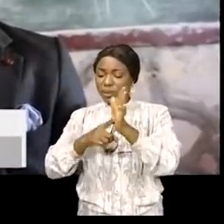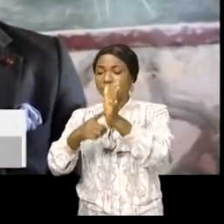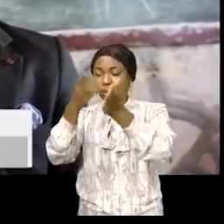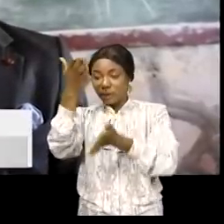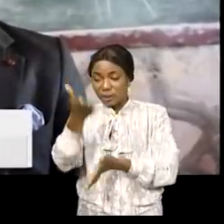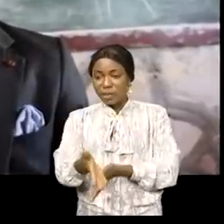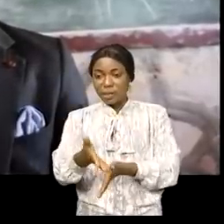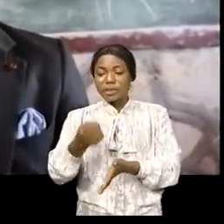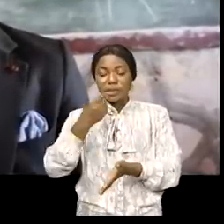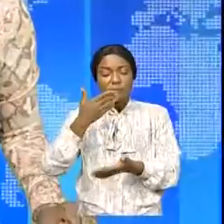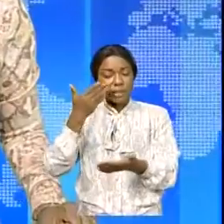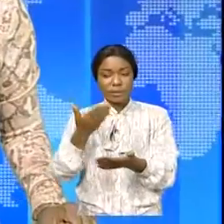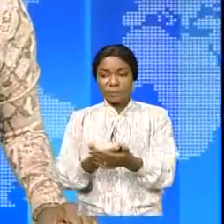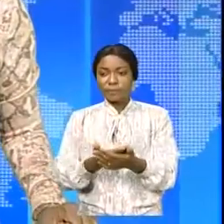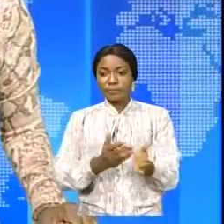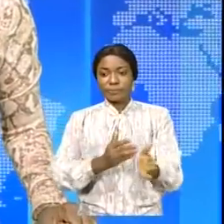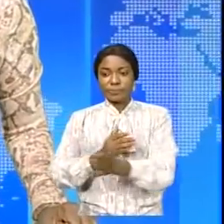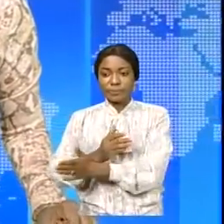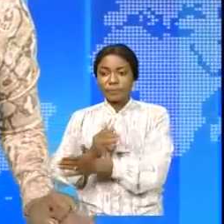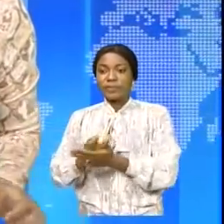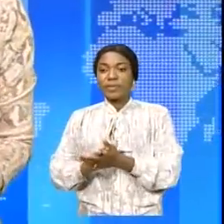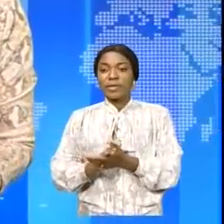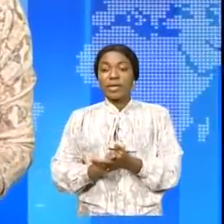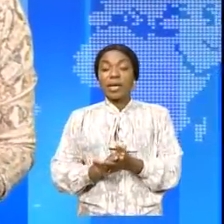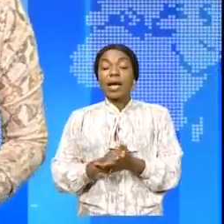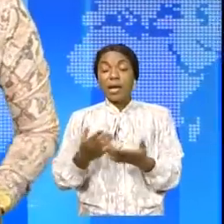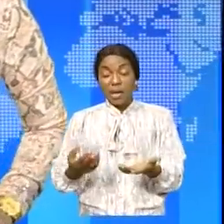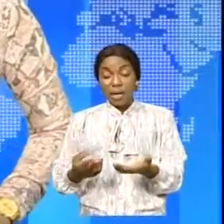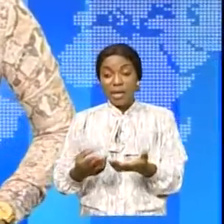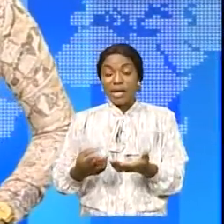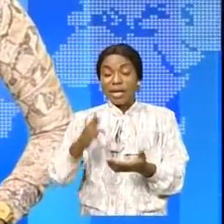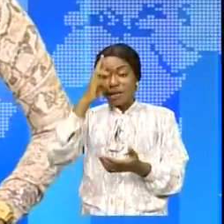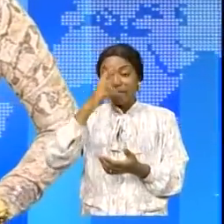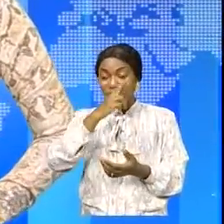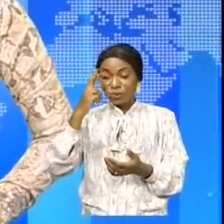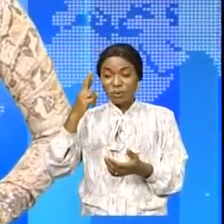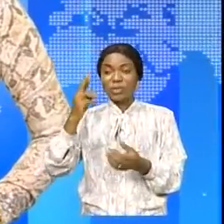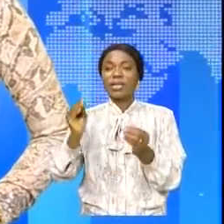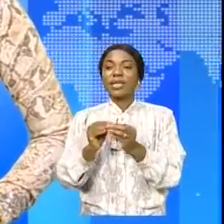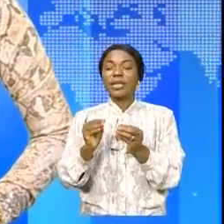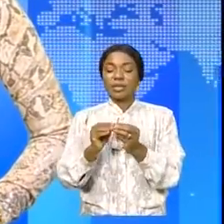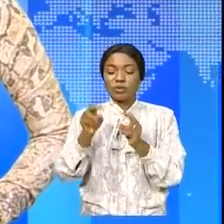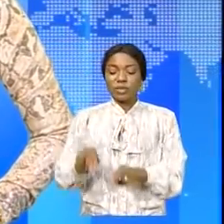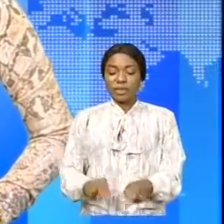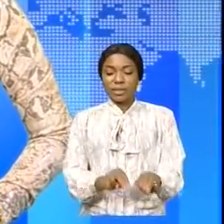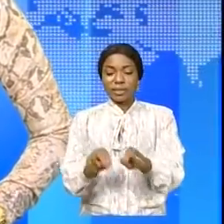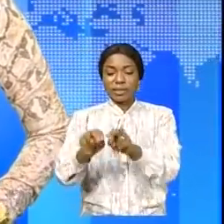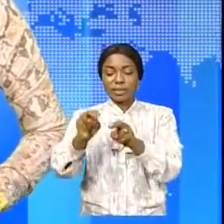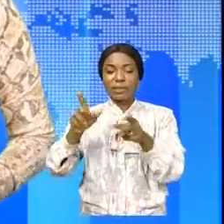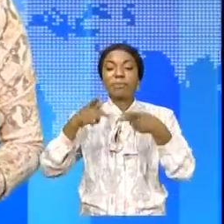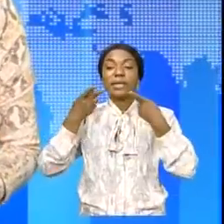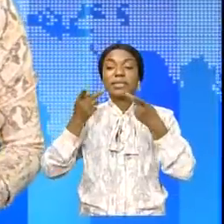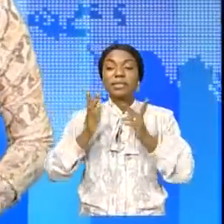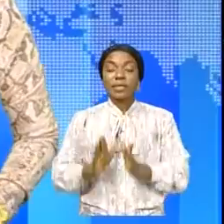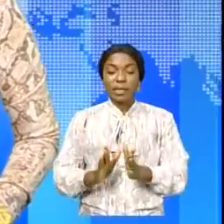province. Je dis et je vous remercie excellence. En religion, il s'est tenu ici à Kinshasa une réunion stratégique de pasteurs et